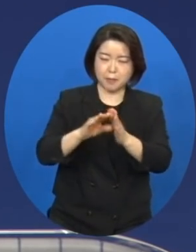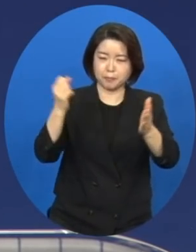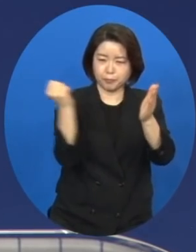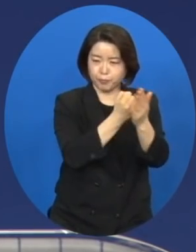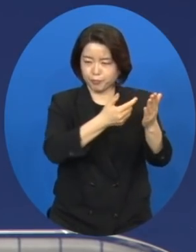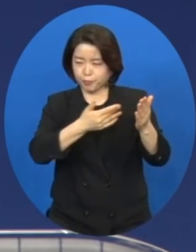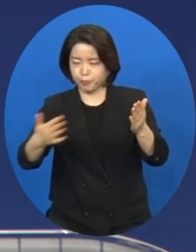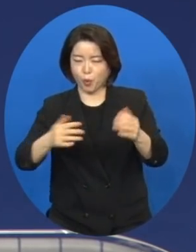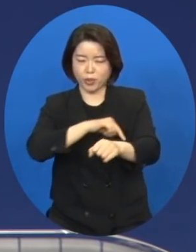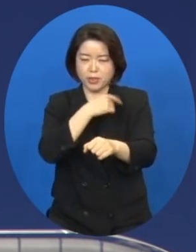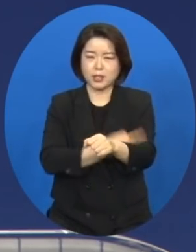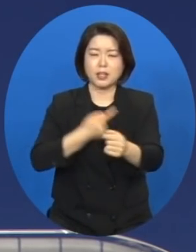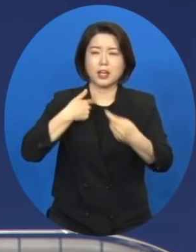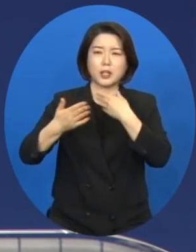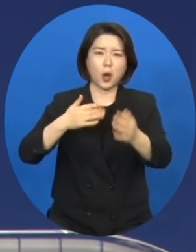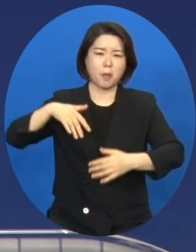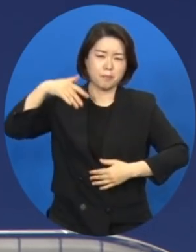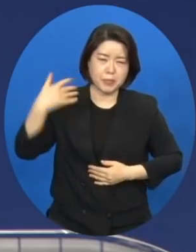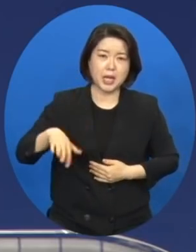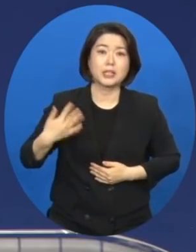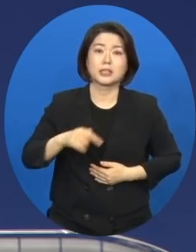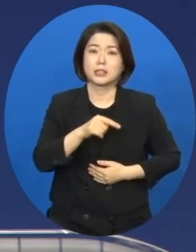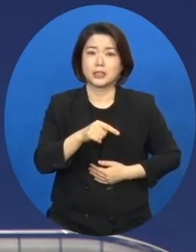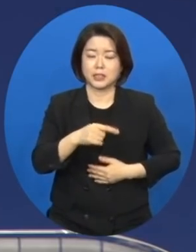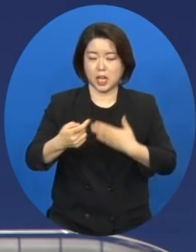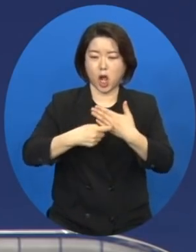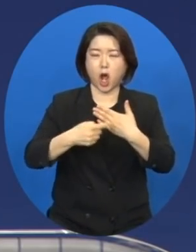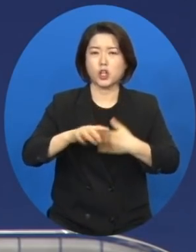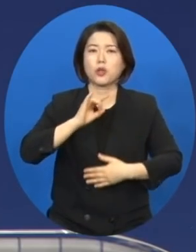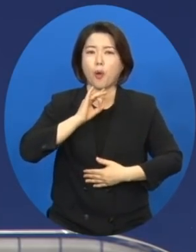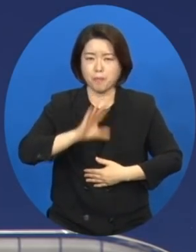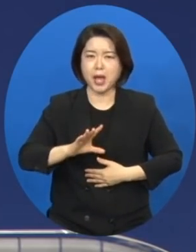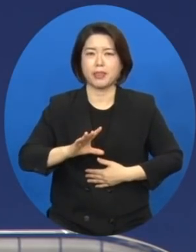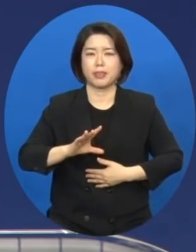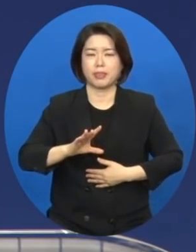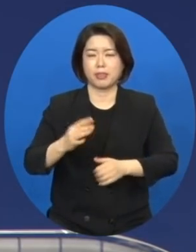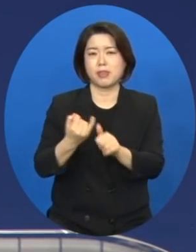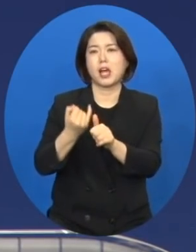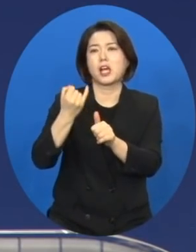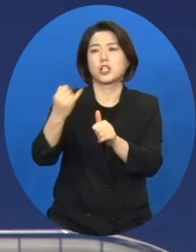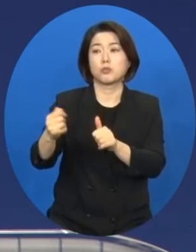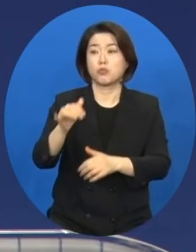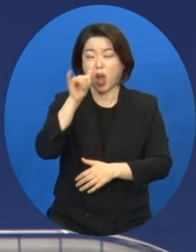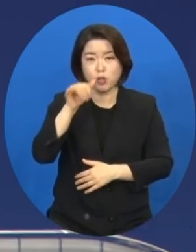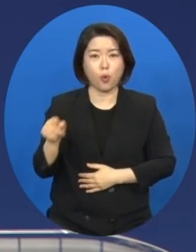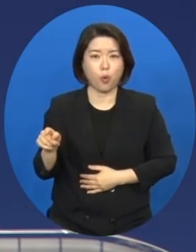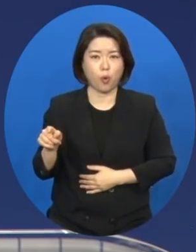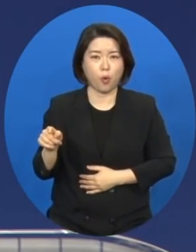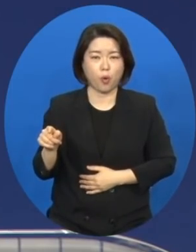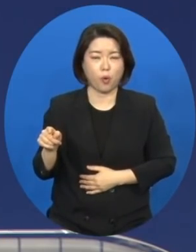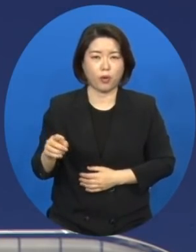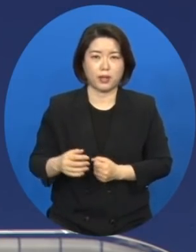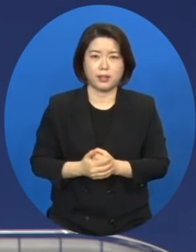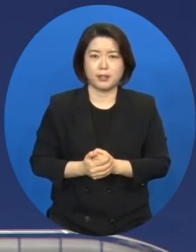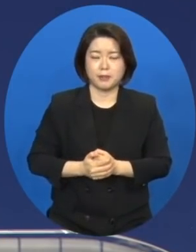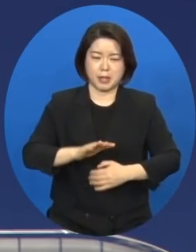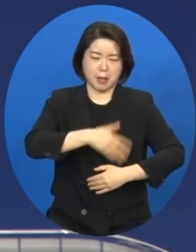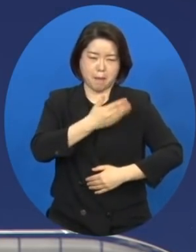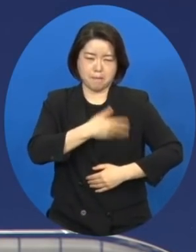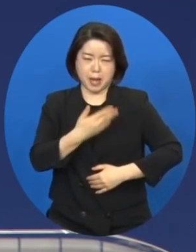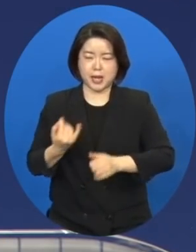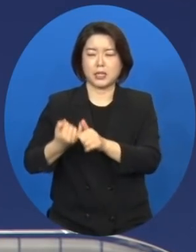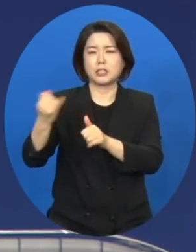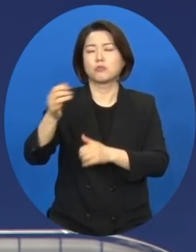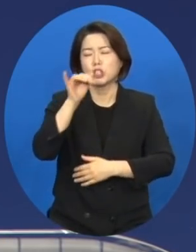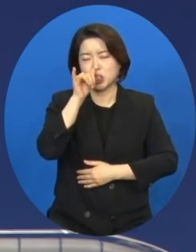능력을 경험하지 못한 껍데기만 무늬만 신부가 있을 수 있고요, 바람난 신부가 있을